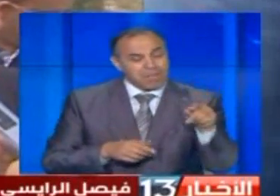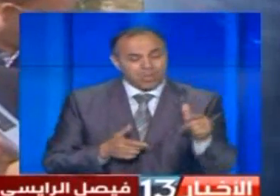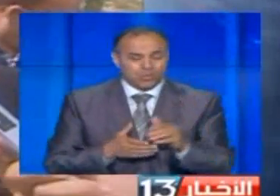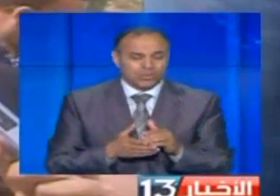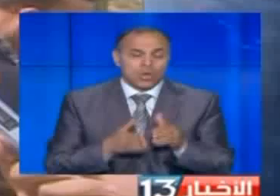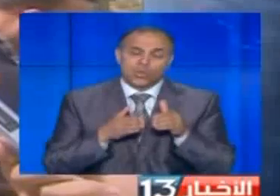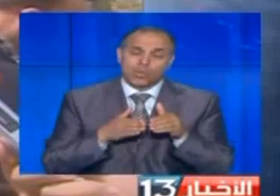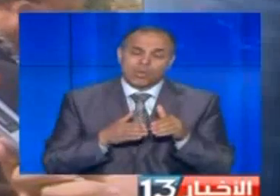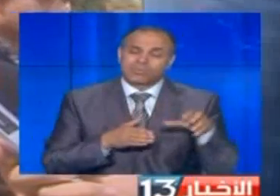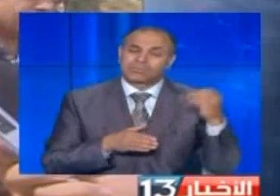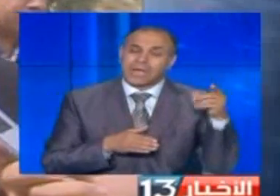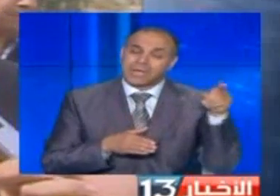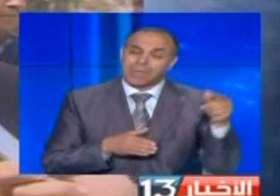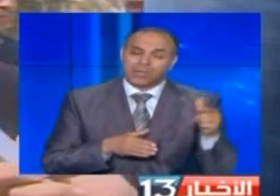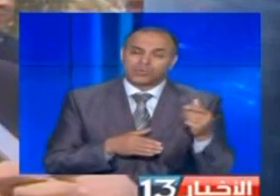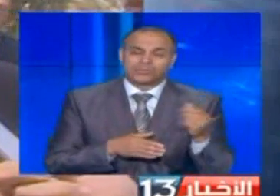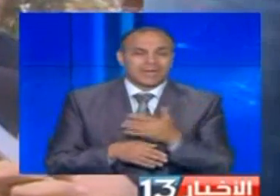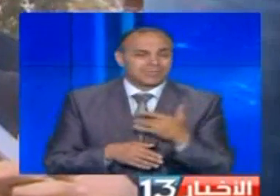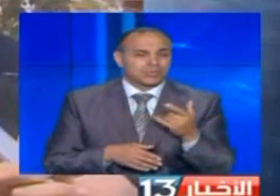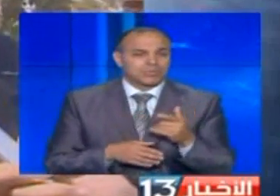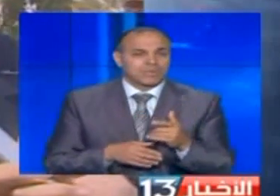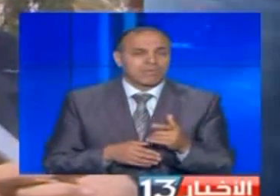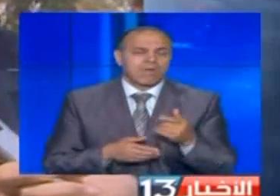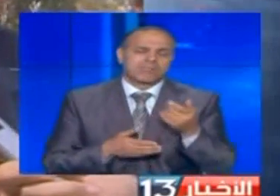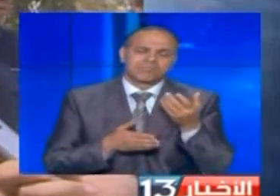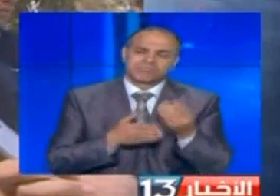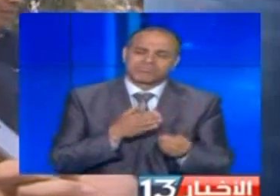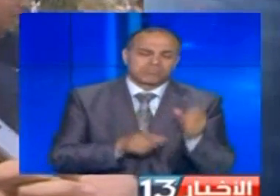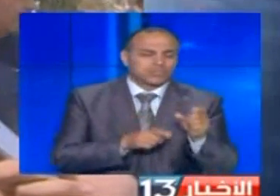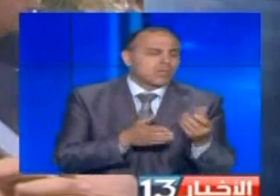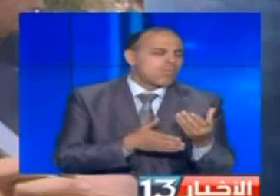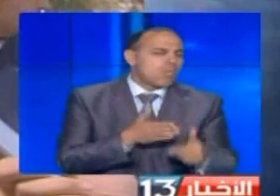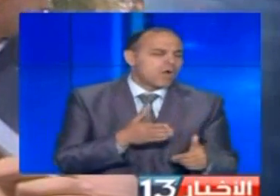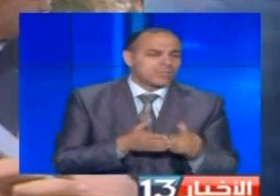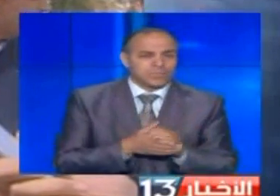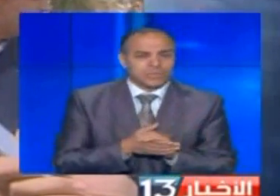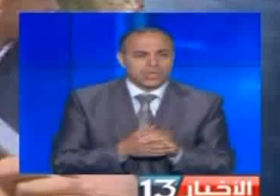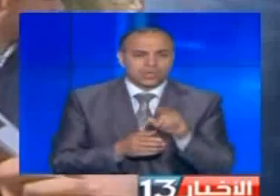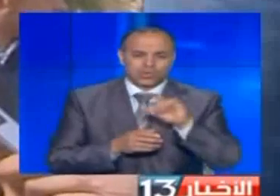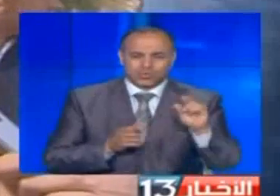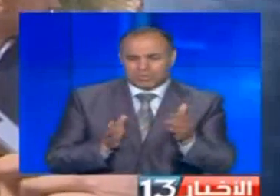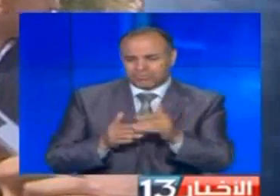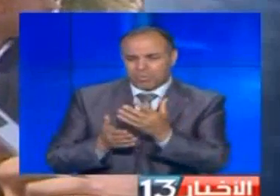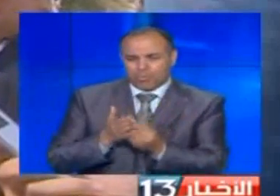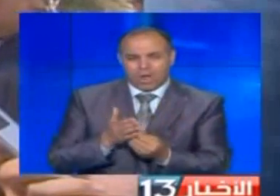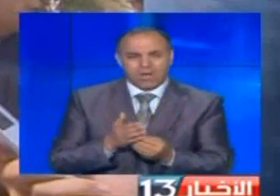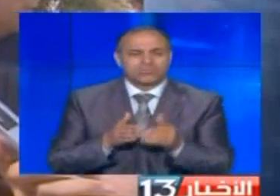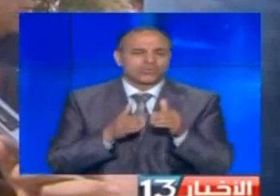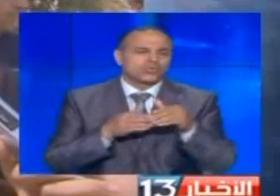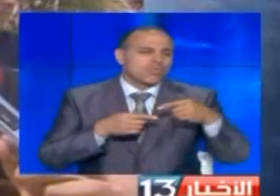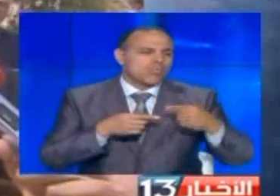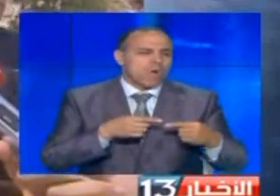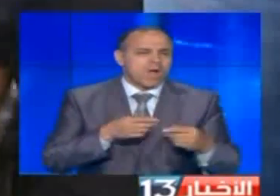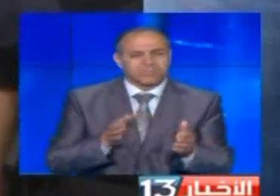مطلب للجهة. عندنا عدة وحدات ناقصة الإمكانيات البشرية وجملة من التجهيزات، عندنا وحدات تشكو من نقص